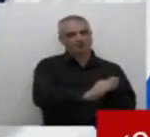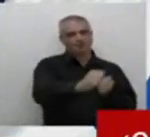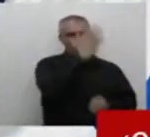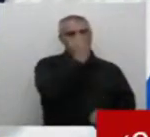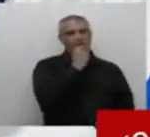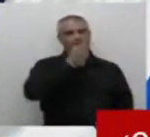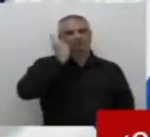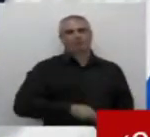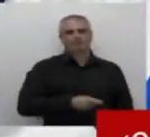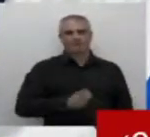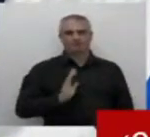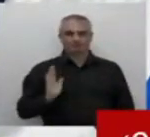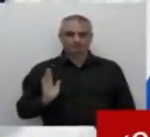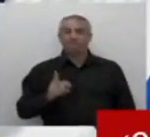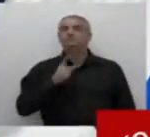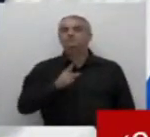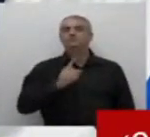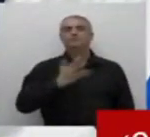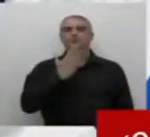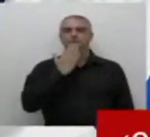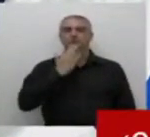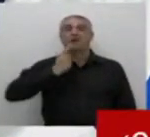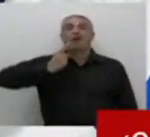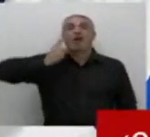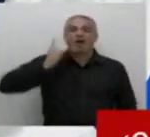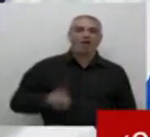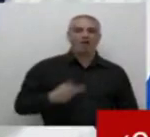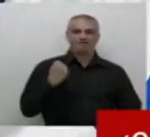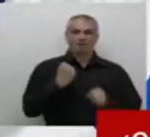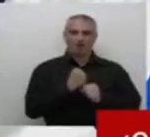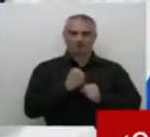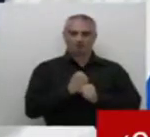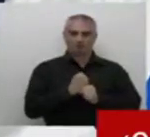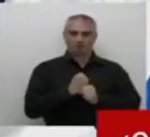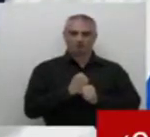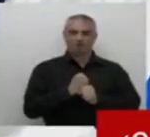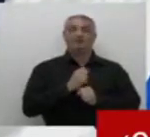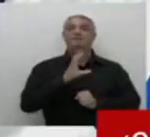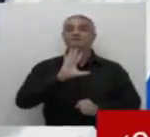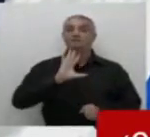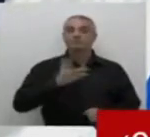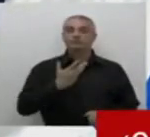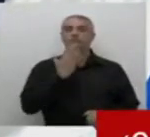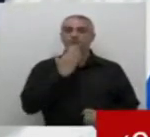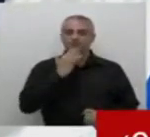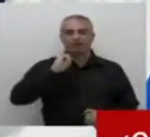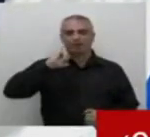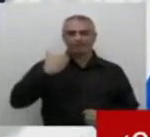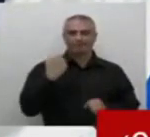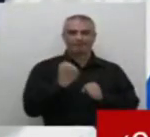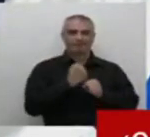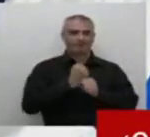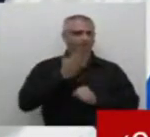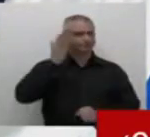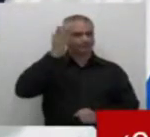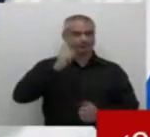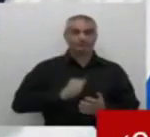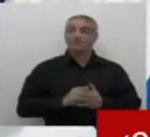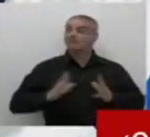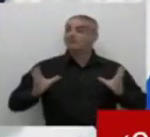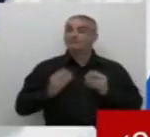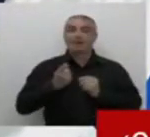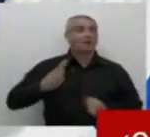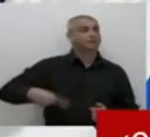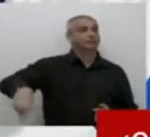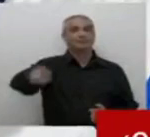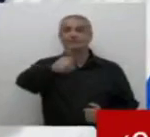فعلينا القضاء على حماس هذا ما اسرائيل ينبغي عليها ان تفعله وهو